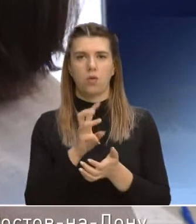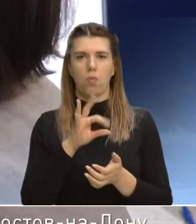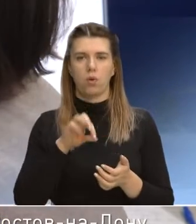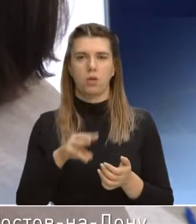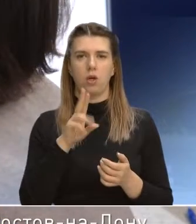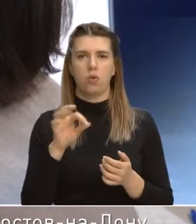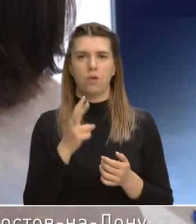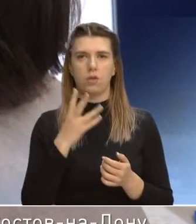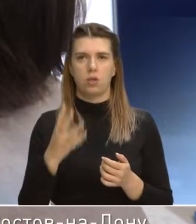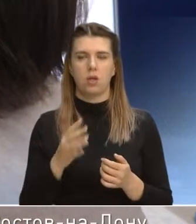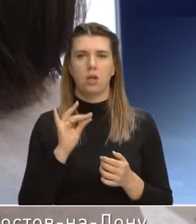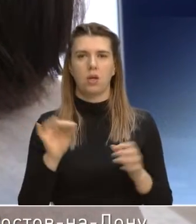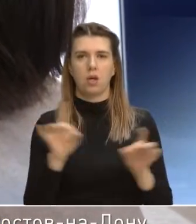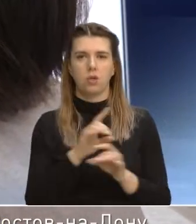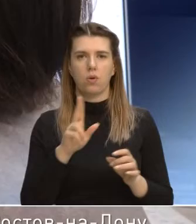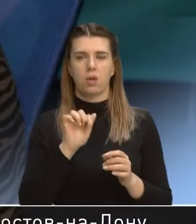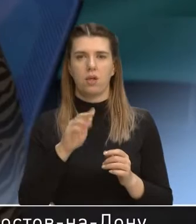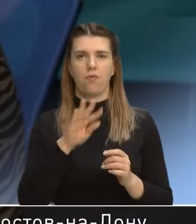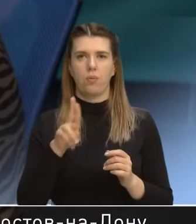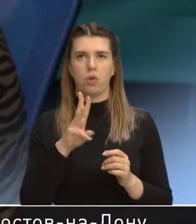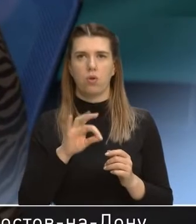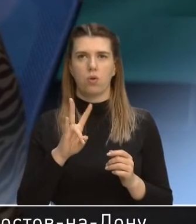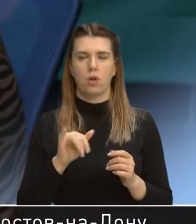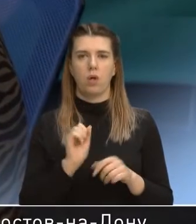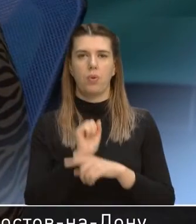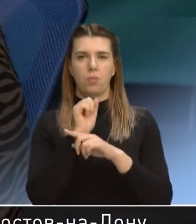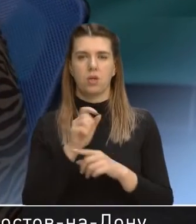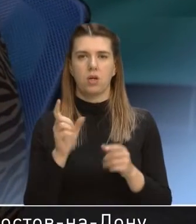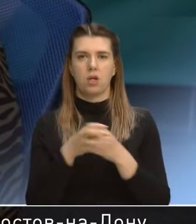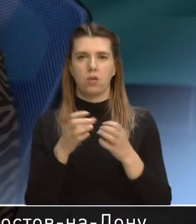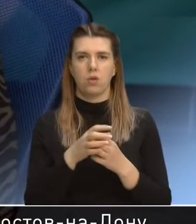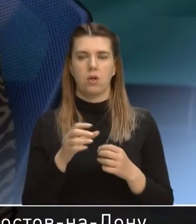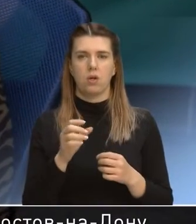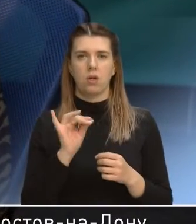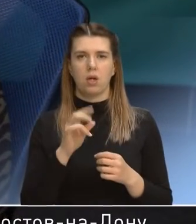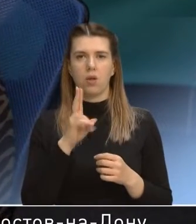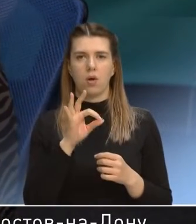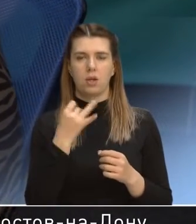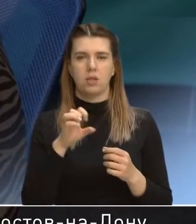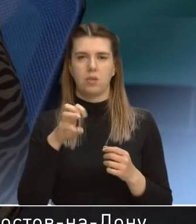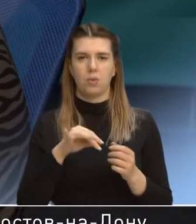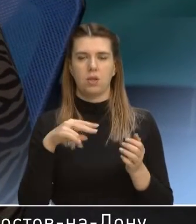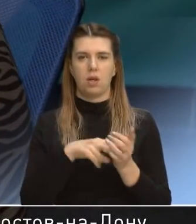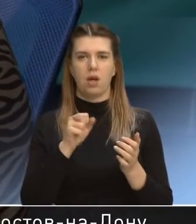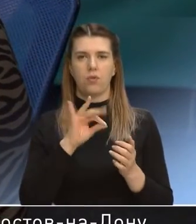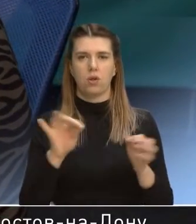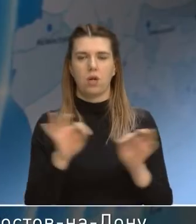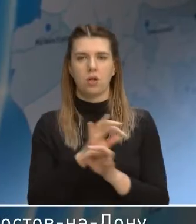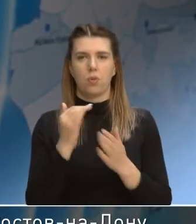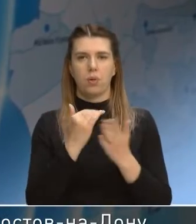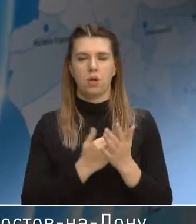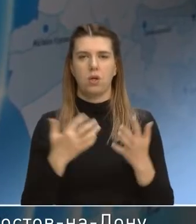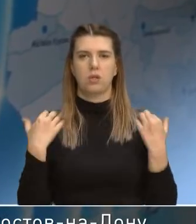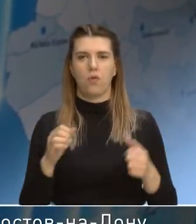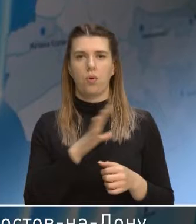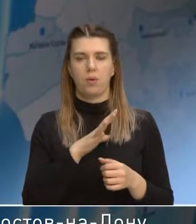«Молот», сайта «Дон-24» и радиоканала «ФМ на Дону». А победителем в категории «Этнические и локальные СМИ» стала автор радиопрограммы